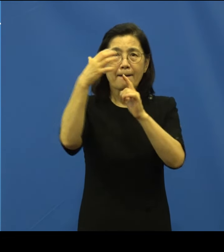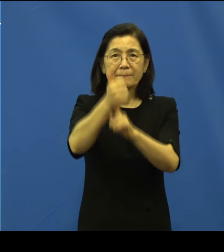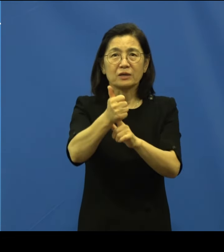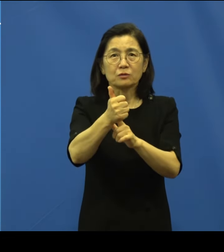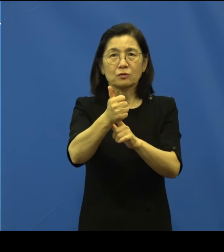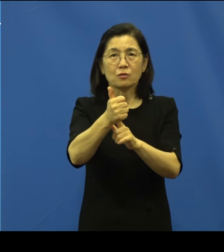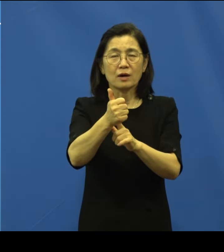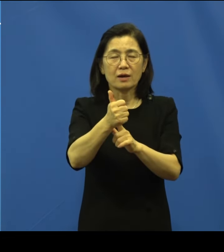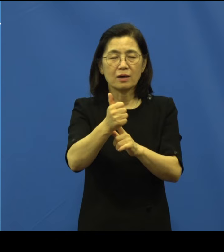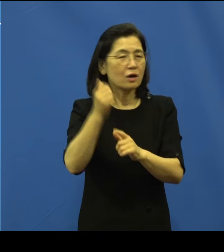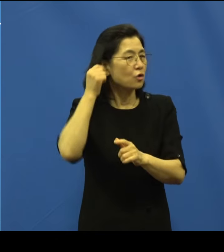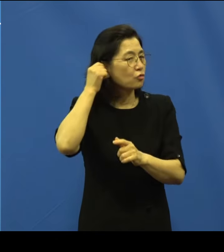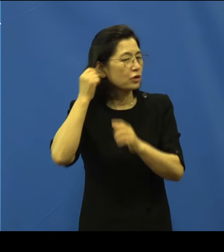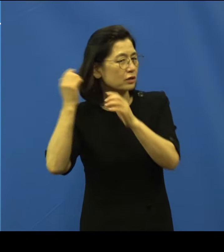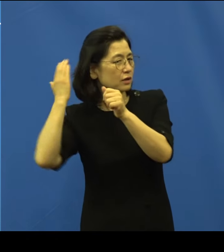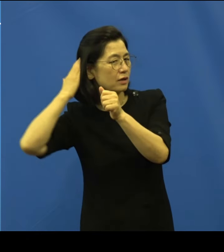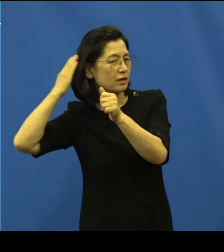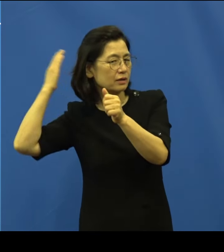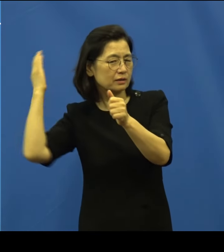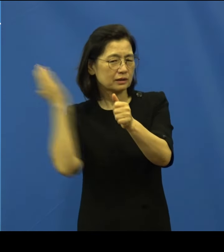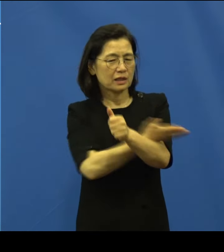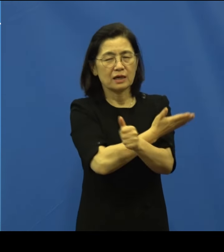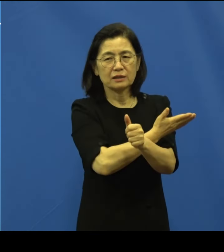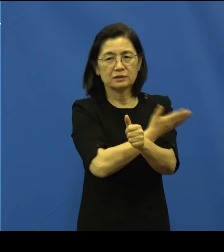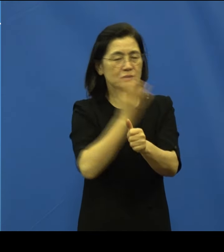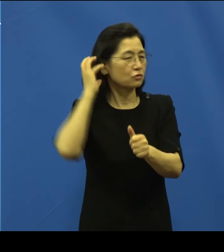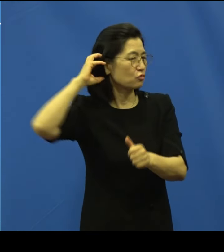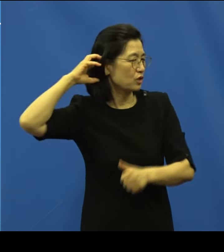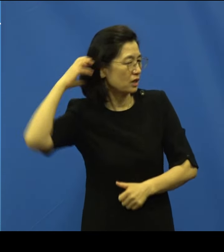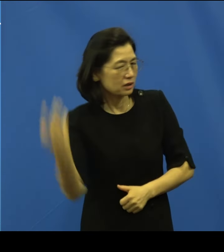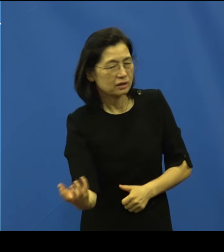되는데 기를 쳤어. 기가 떨어졌어.